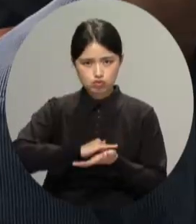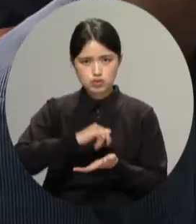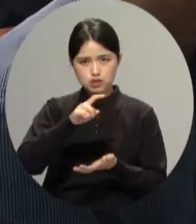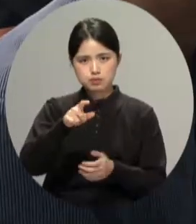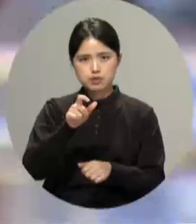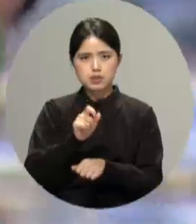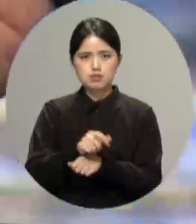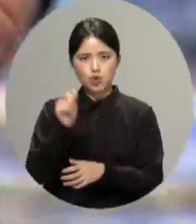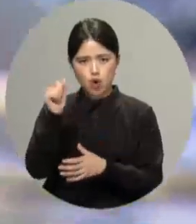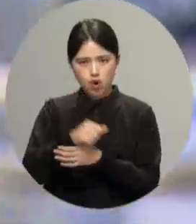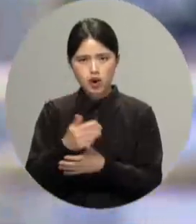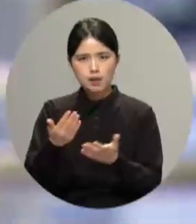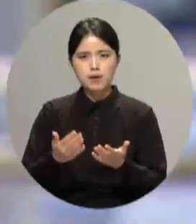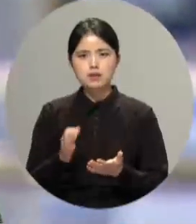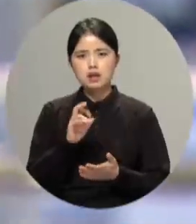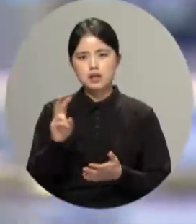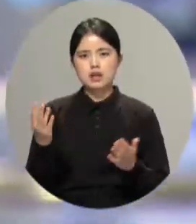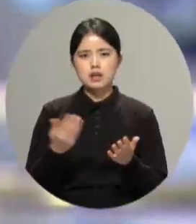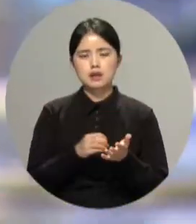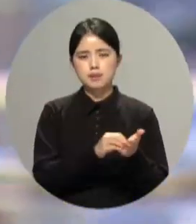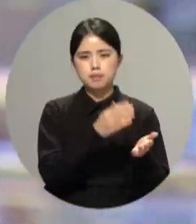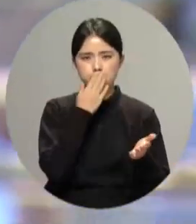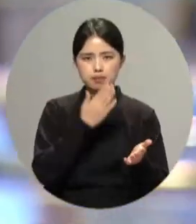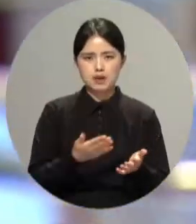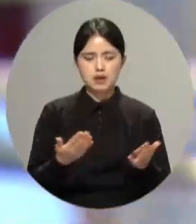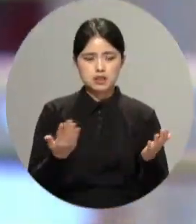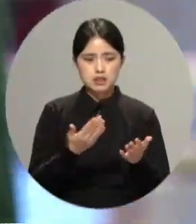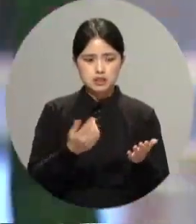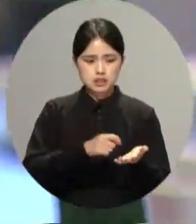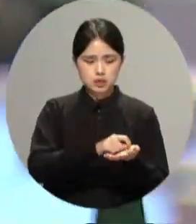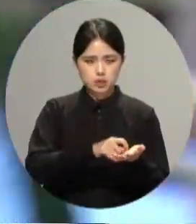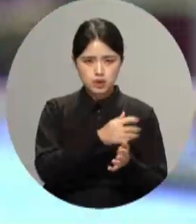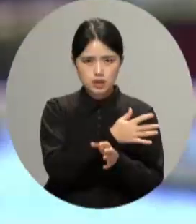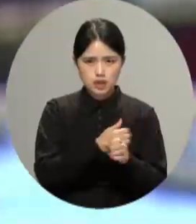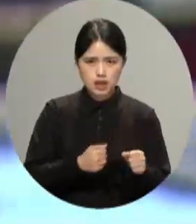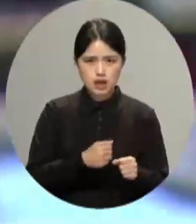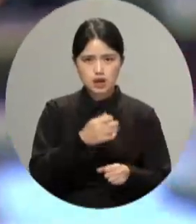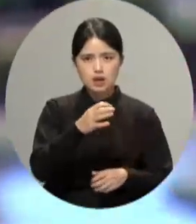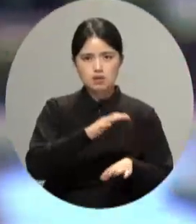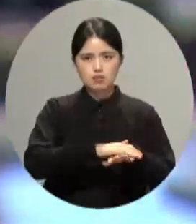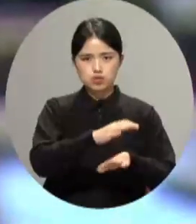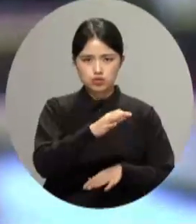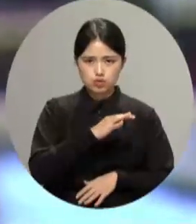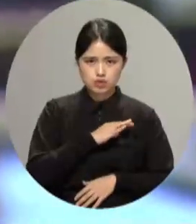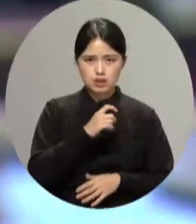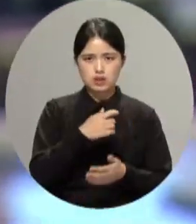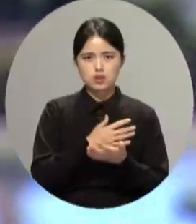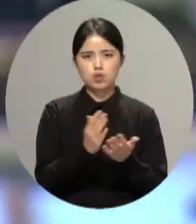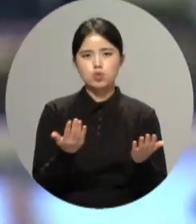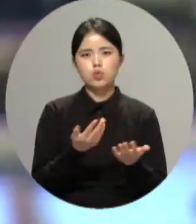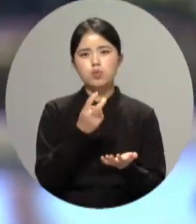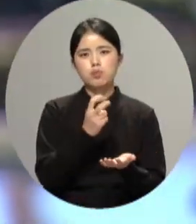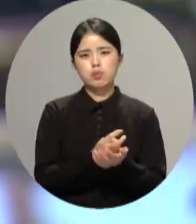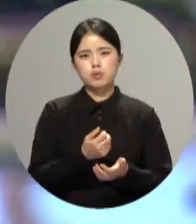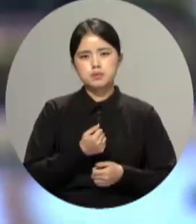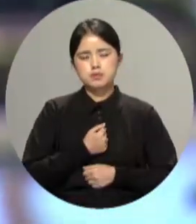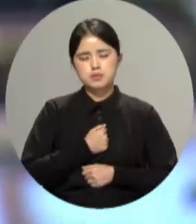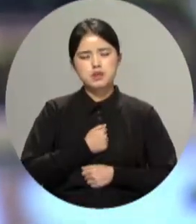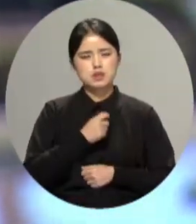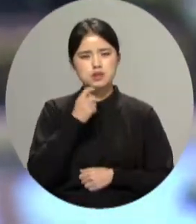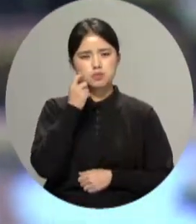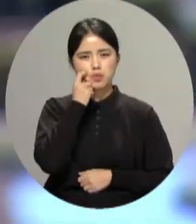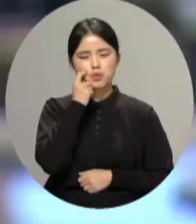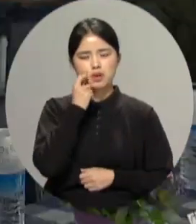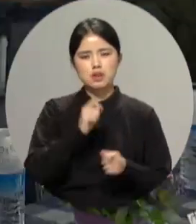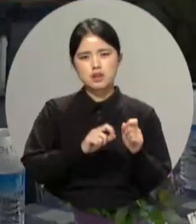가능합니다. 하지만 근로계약서 작성이나 주휴수당 지급 등 현행 노동법이 지켜지지 않은 경우가 곧잘